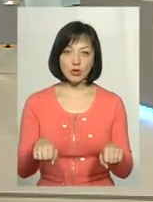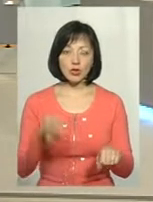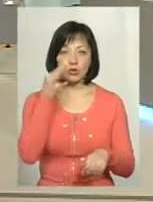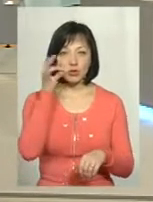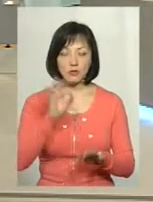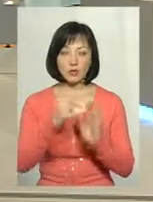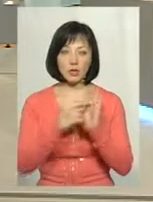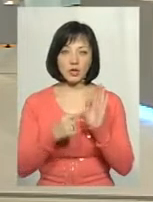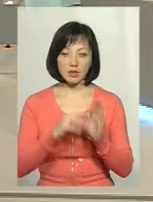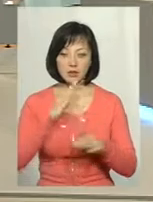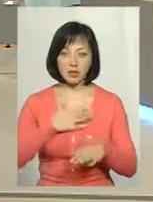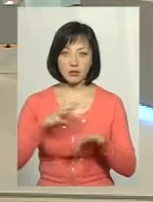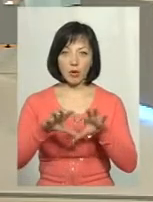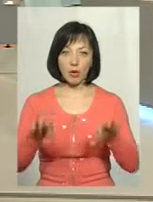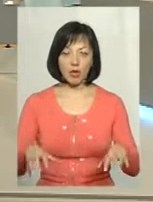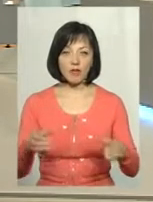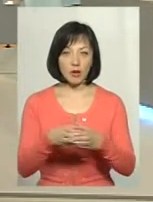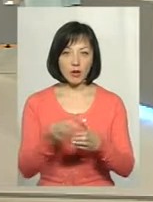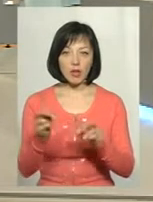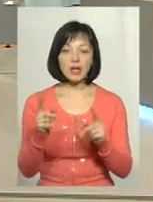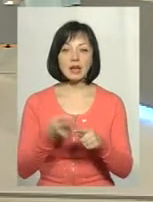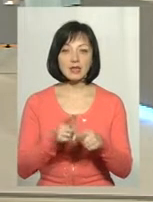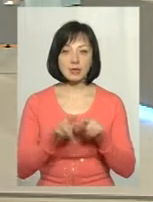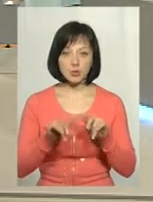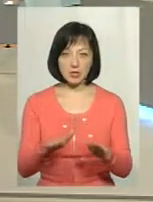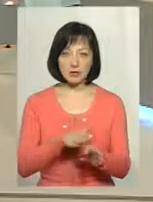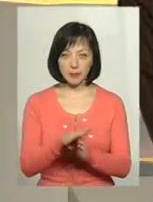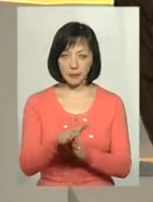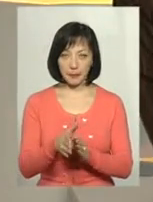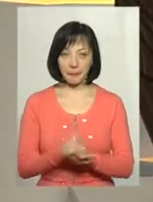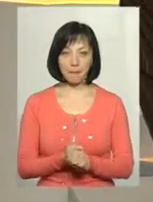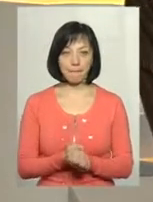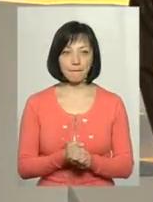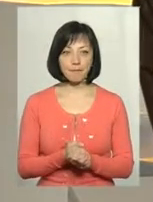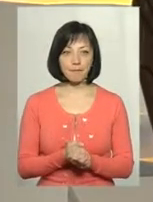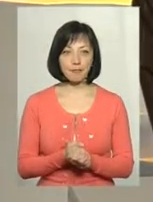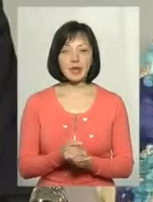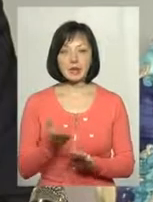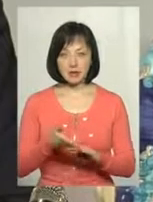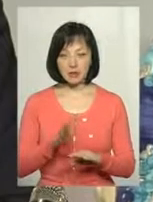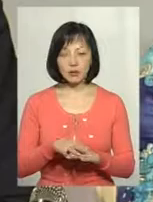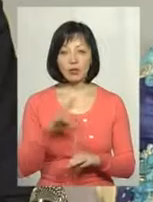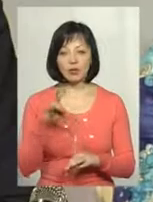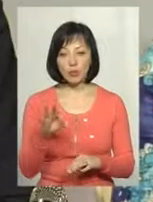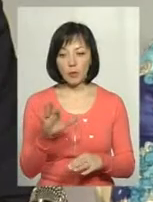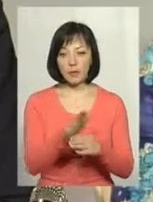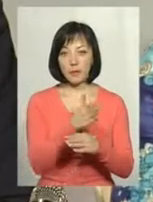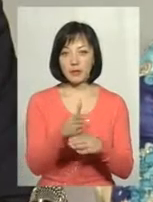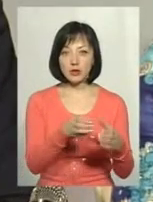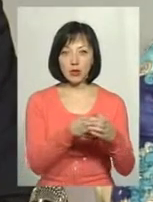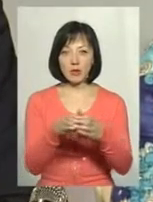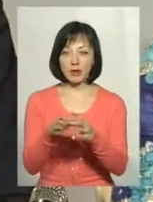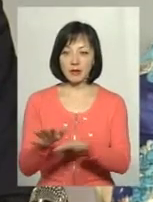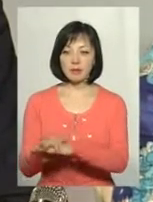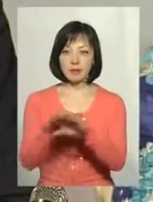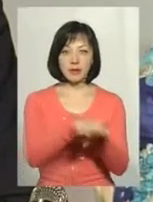досвідом поділитися з нами голови громад, як цей процес відбувався. Наскільки але складно в межах між громадами перекидку